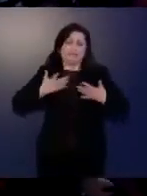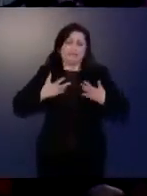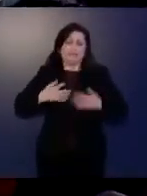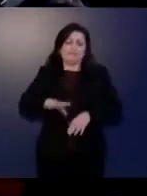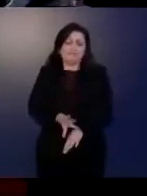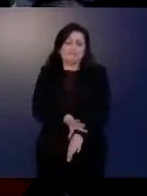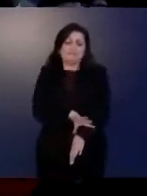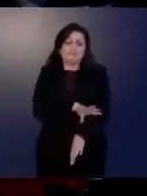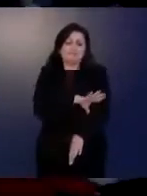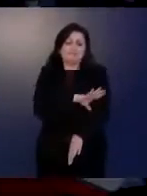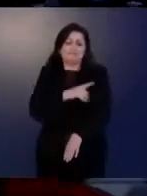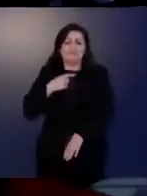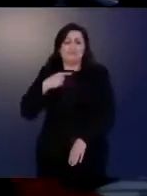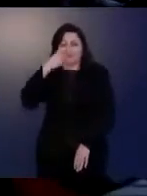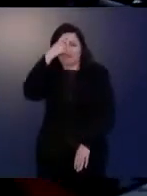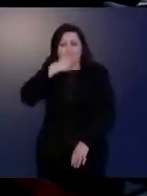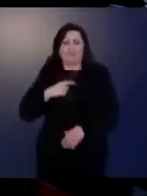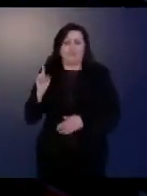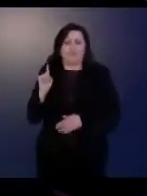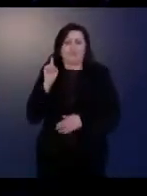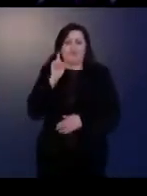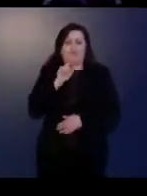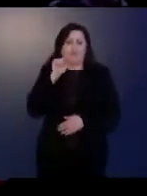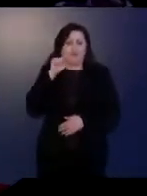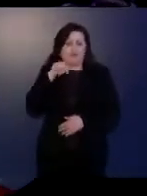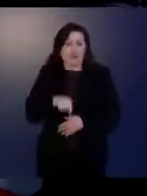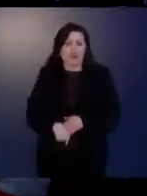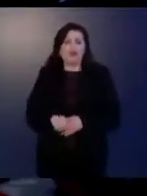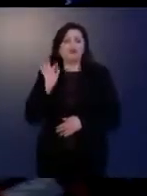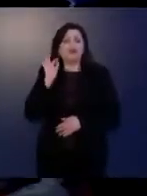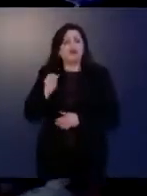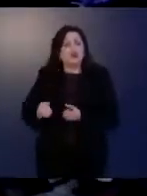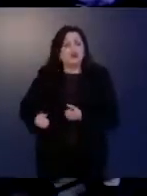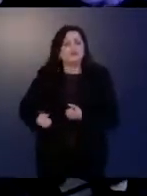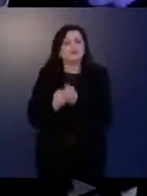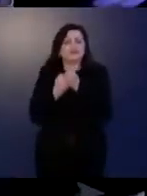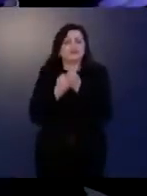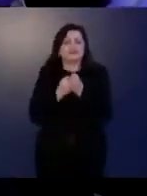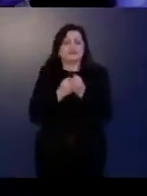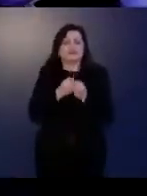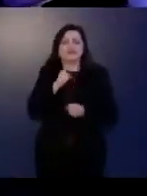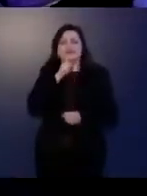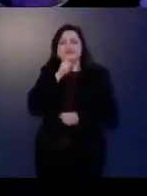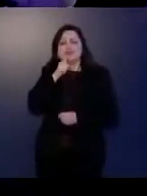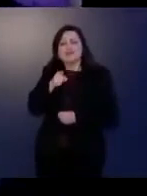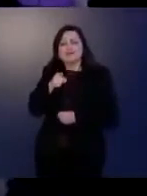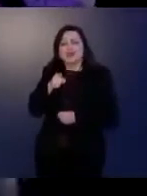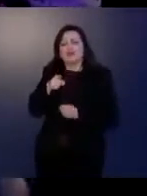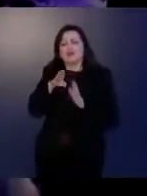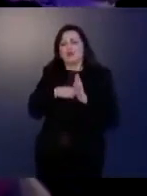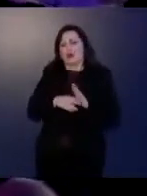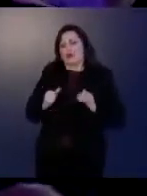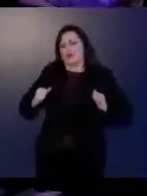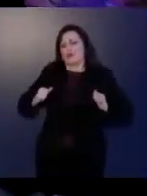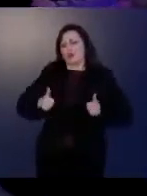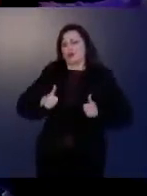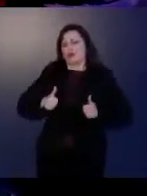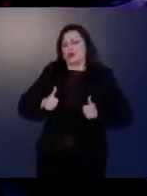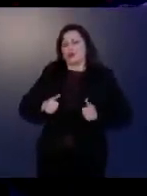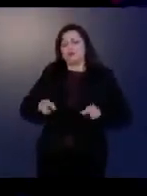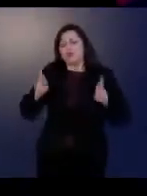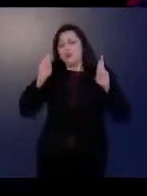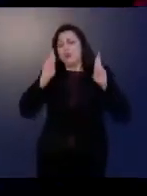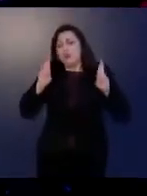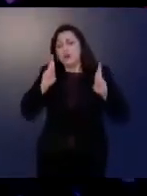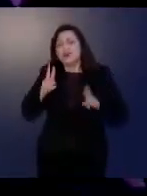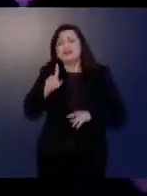σήμερα για να στηρίξω αυτή την πρωτοβουλία που ελπίζω, όπως είπε και ο Πρόεδρος, να αποτελέσει